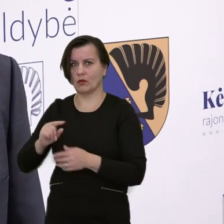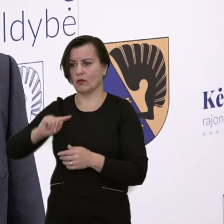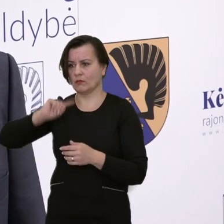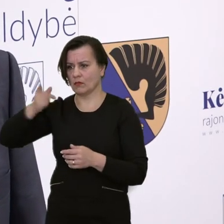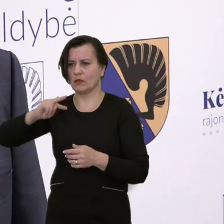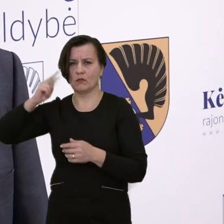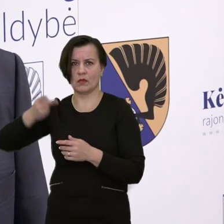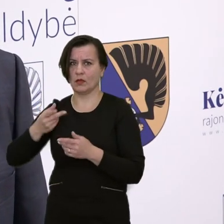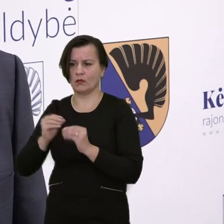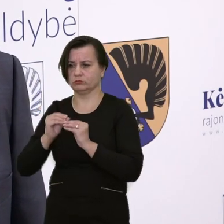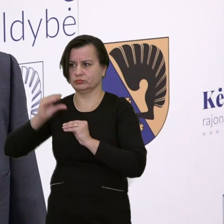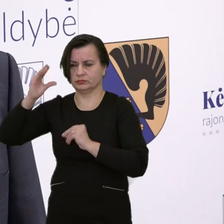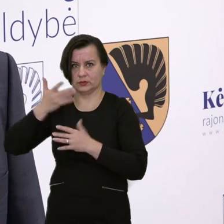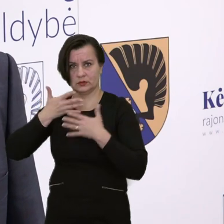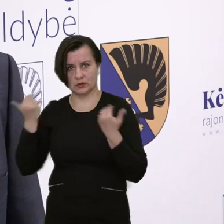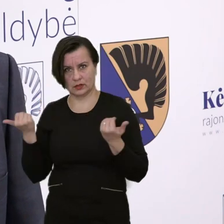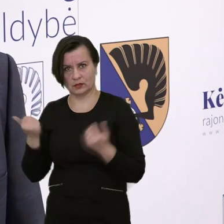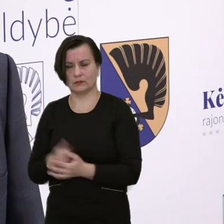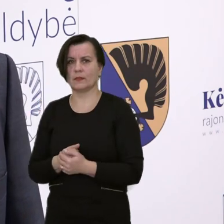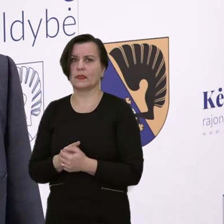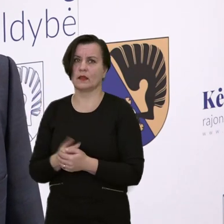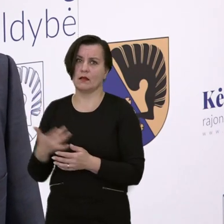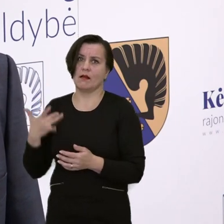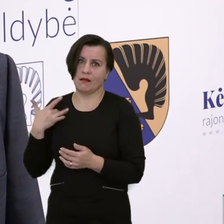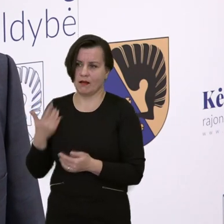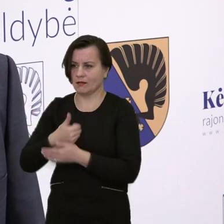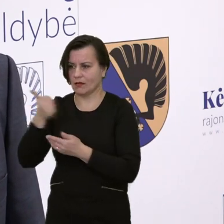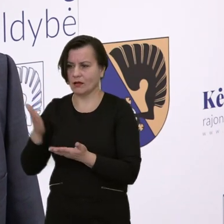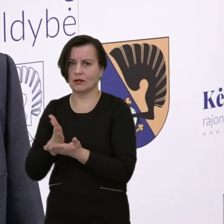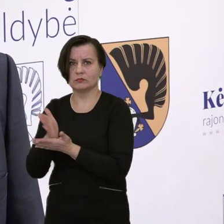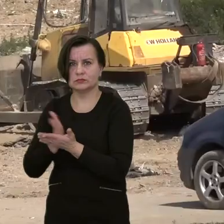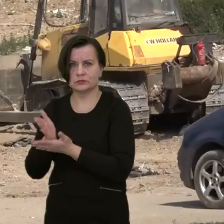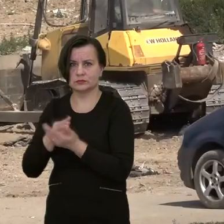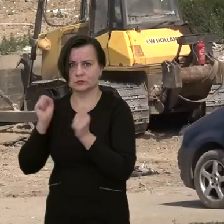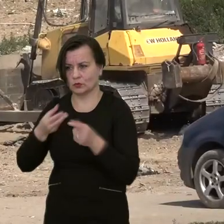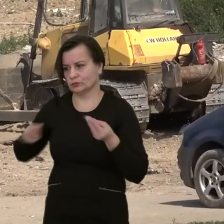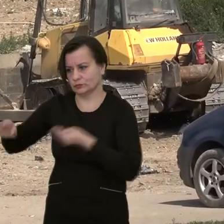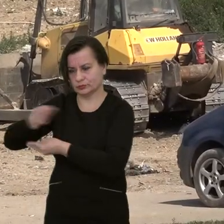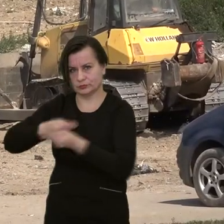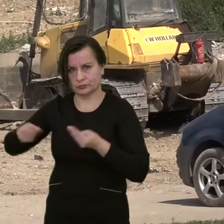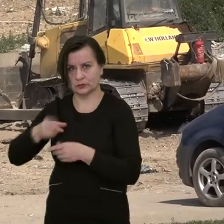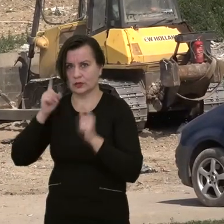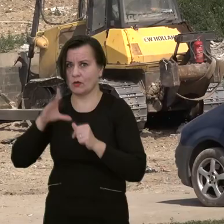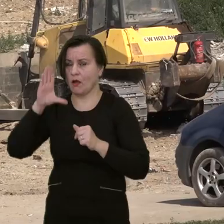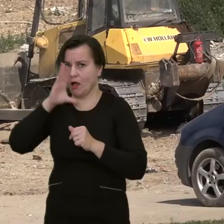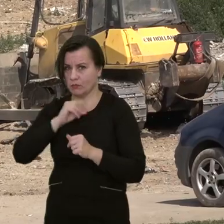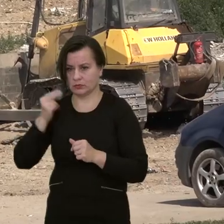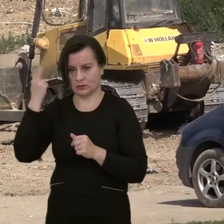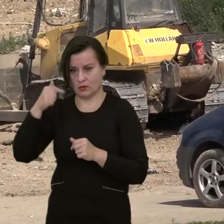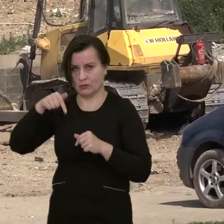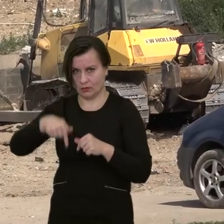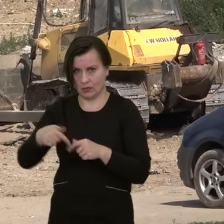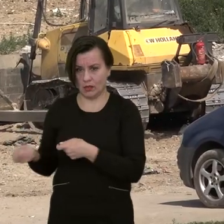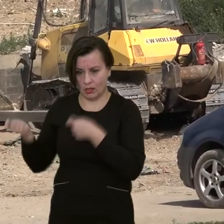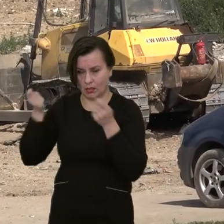gyventojams jau kelis metus nekyla. Tai galbūt gerąją praktiką jie sutiks pasidalinti ir su mumis, ir jeigu tai